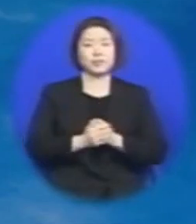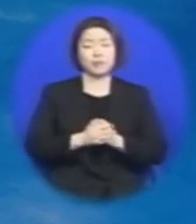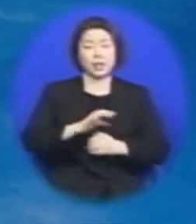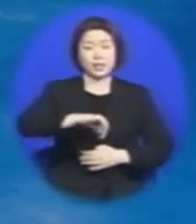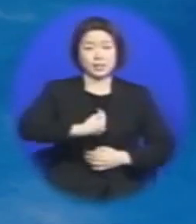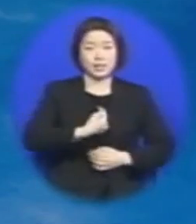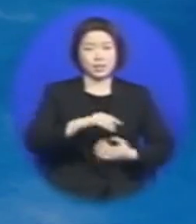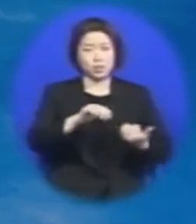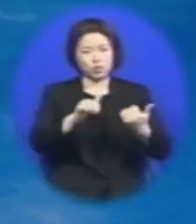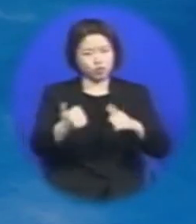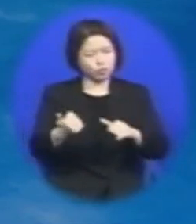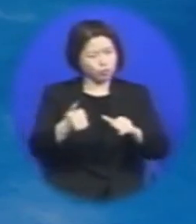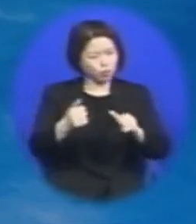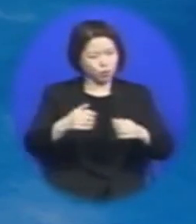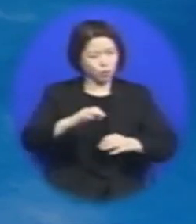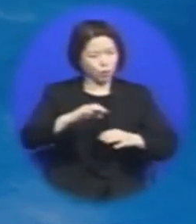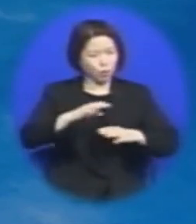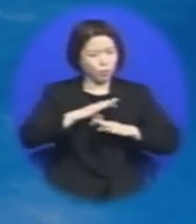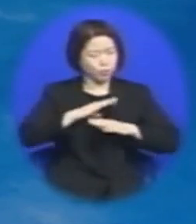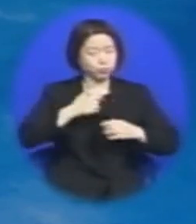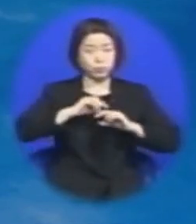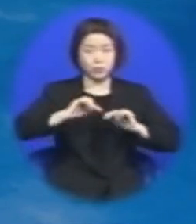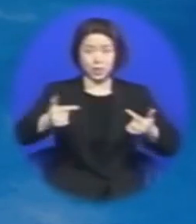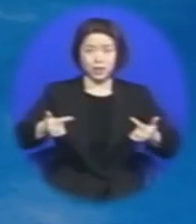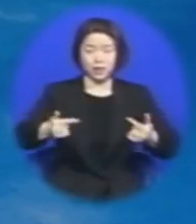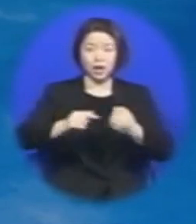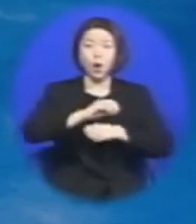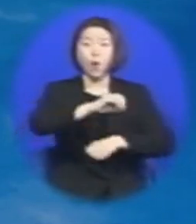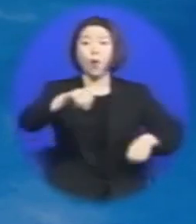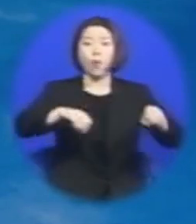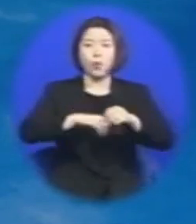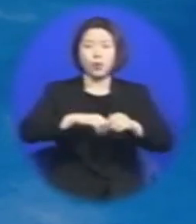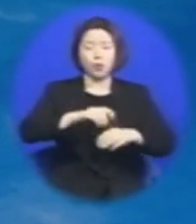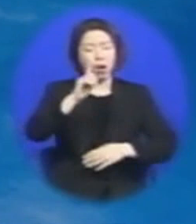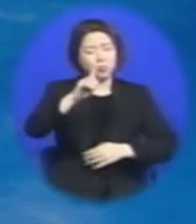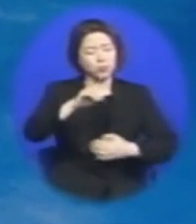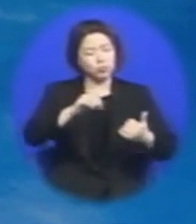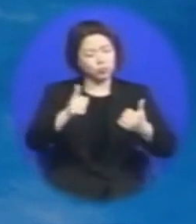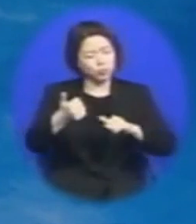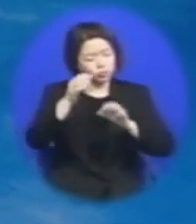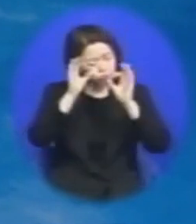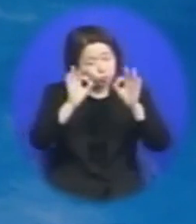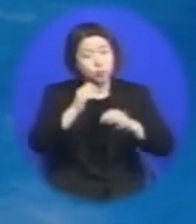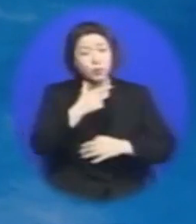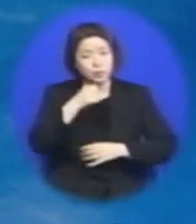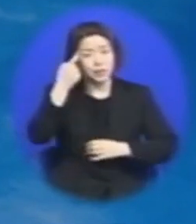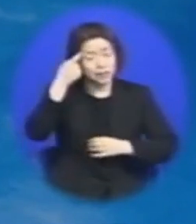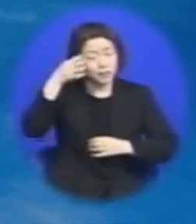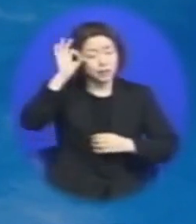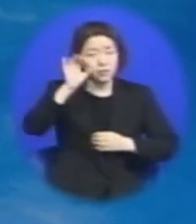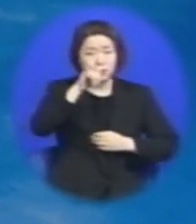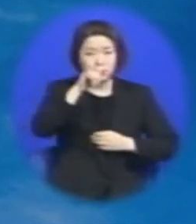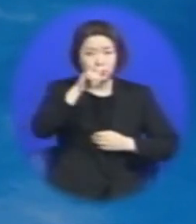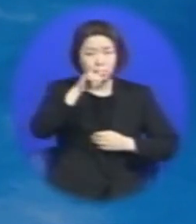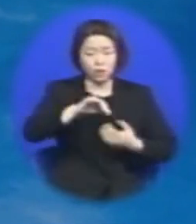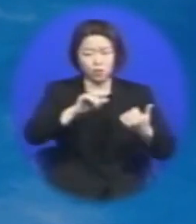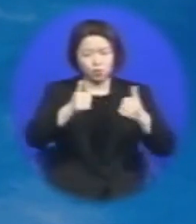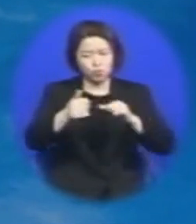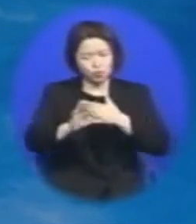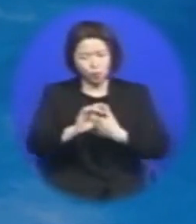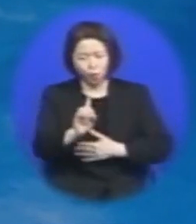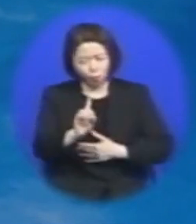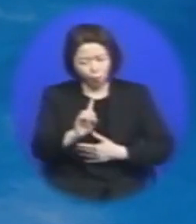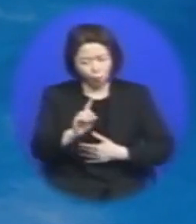자기는 죽는게 무섭지 않대요 오히려 한번 죽어 봤으면 좋겠다는 생각이 들더랍니다 죽음은 어떤